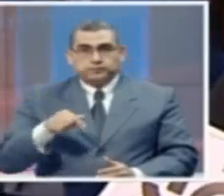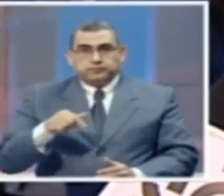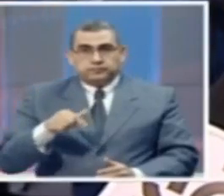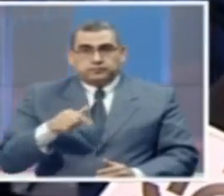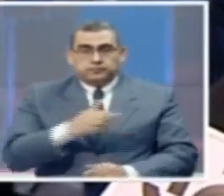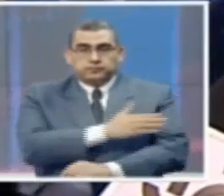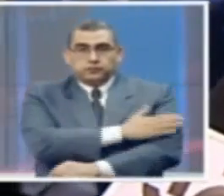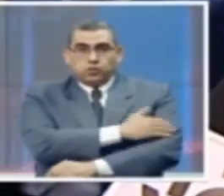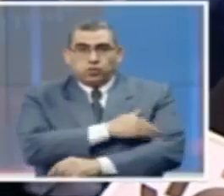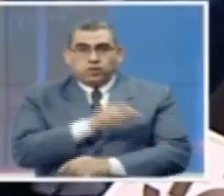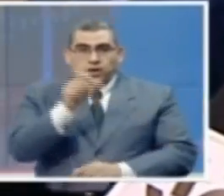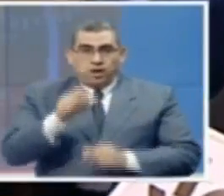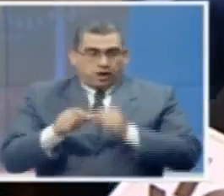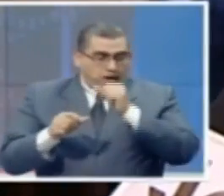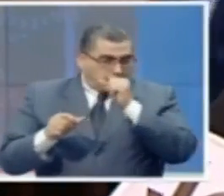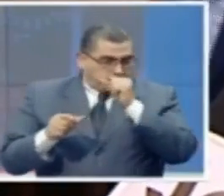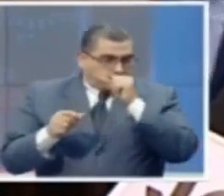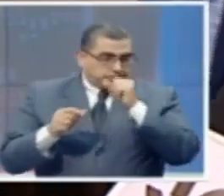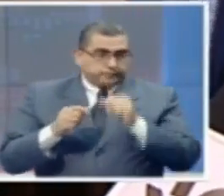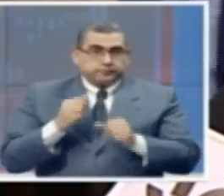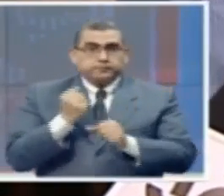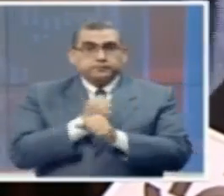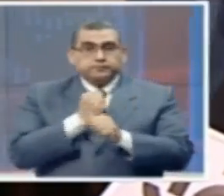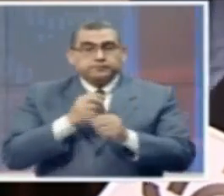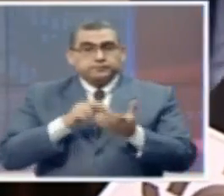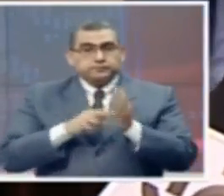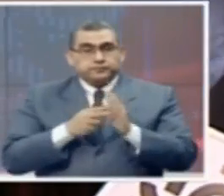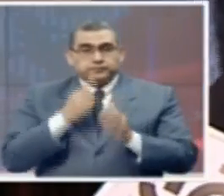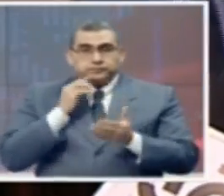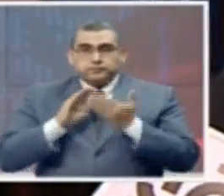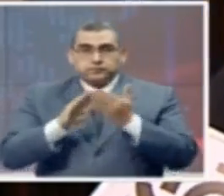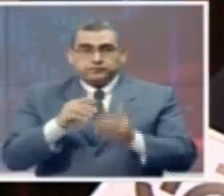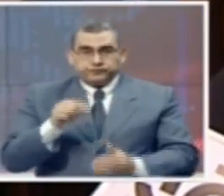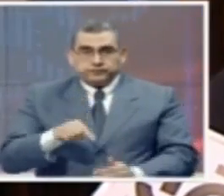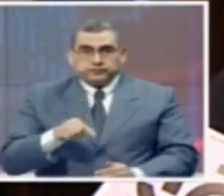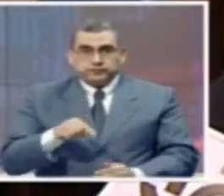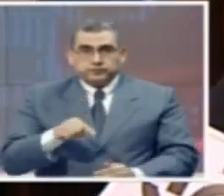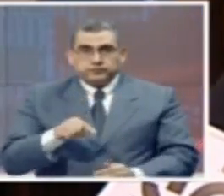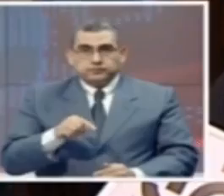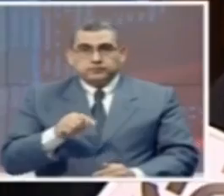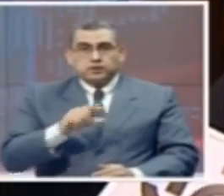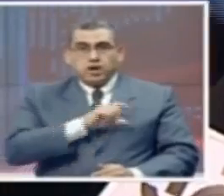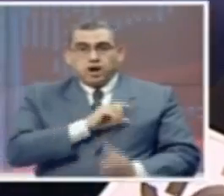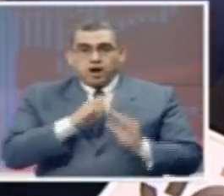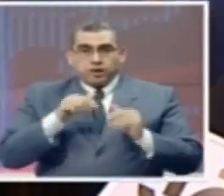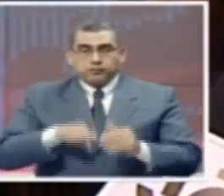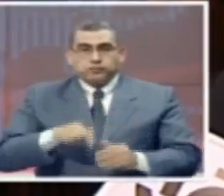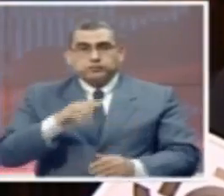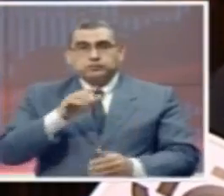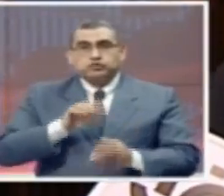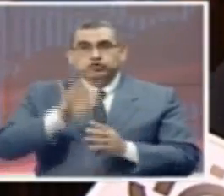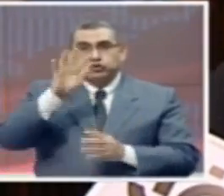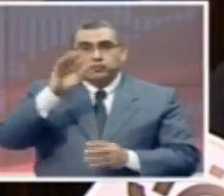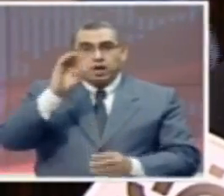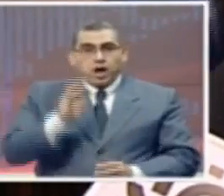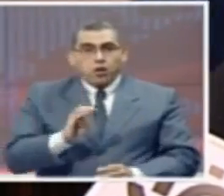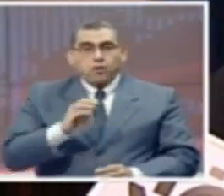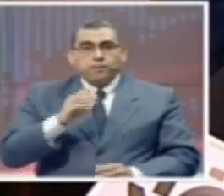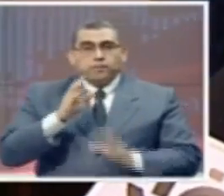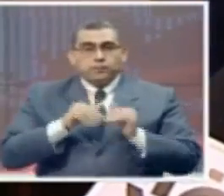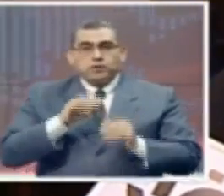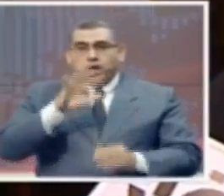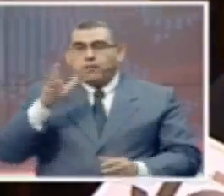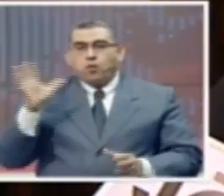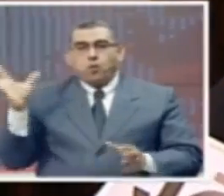نواب بالفعل ينظروا إلى مصلحة الشعب الموجودين في القاهرة وفي بحري وفي قبلي وفي الصحراء